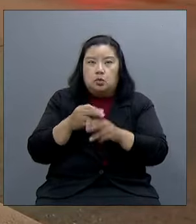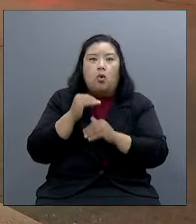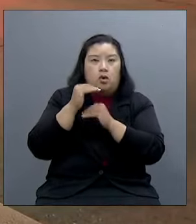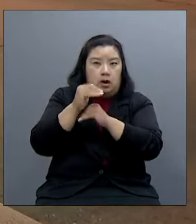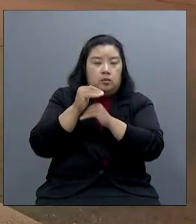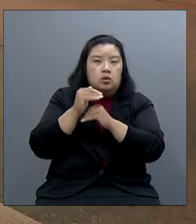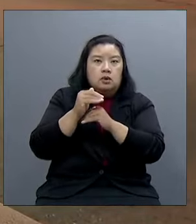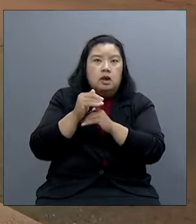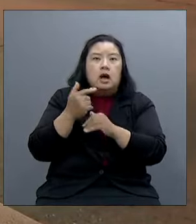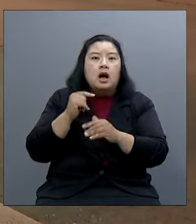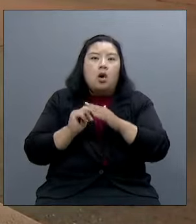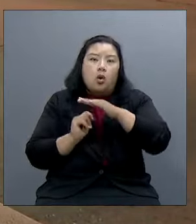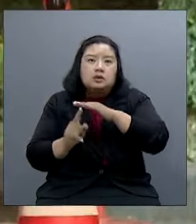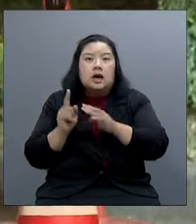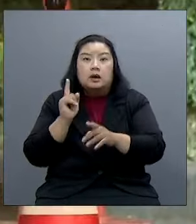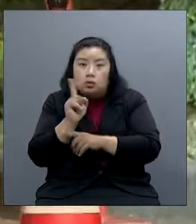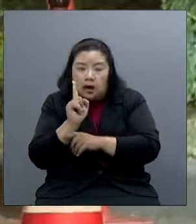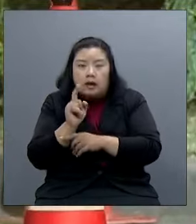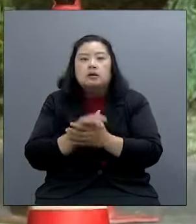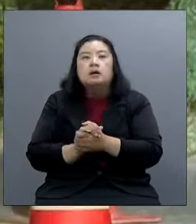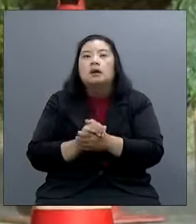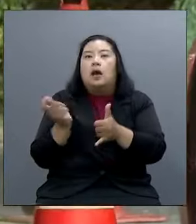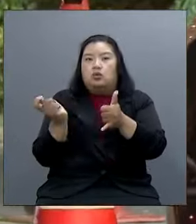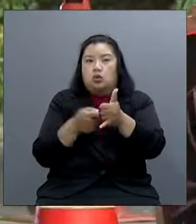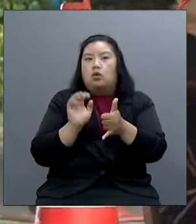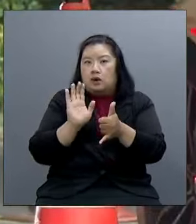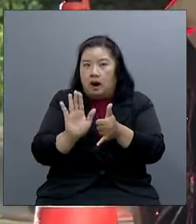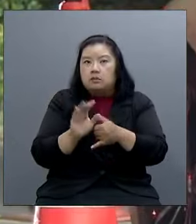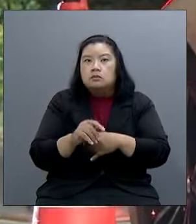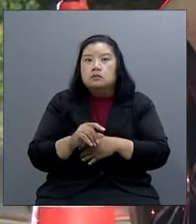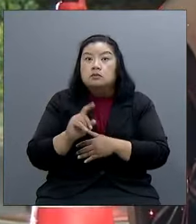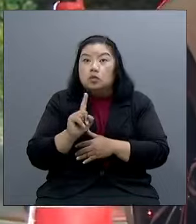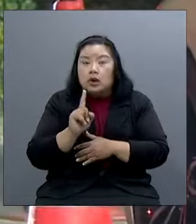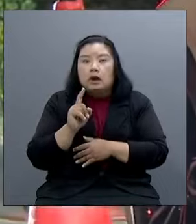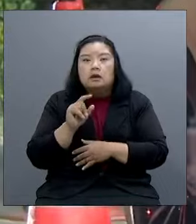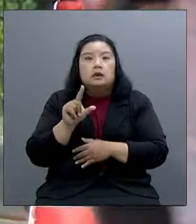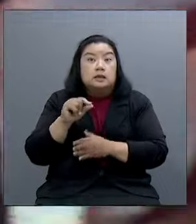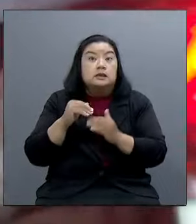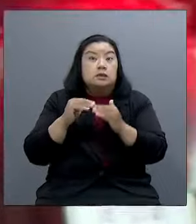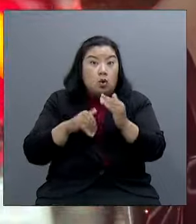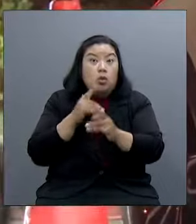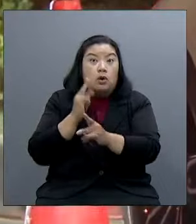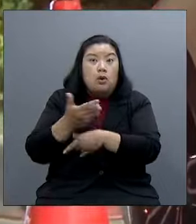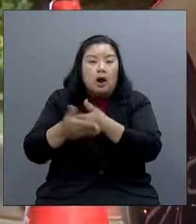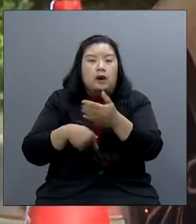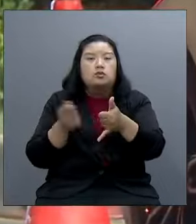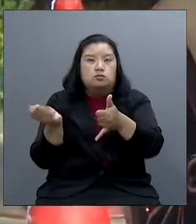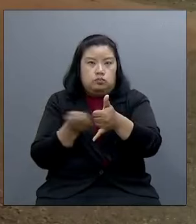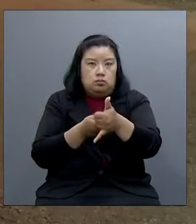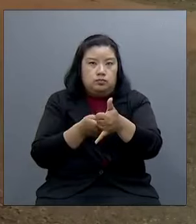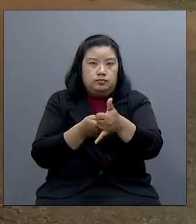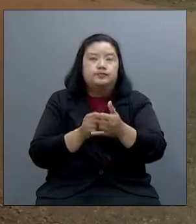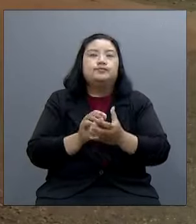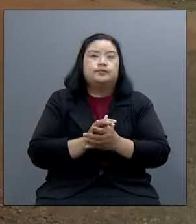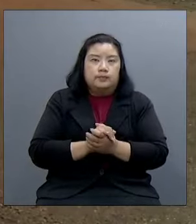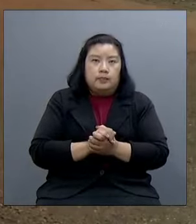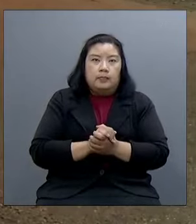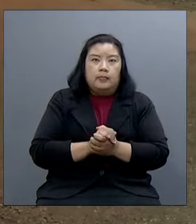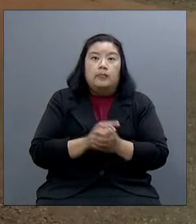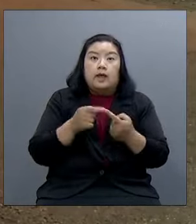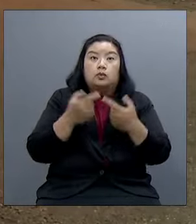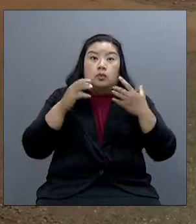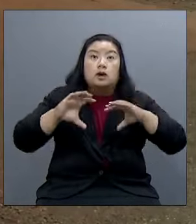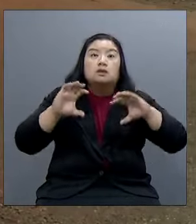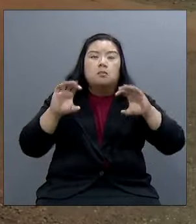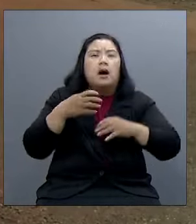แล้วก็มีการเพิ่มบทลงโทษกรณีขายเครื่องดื่มแอลกอฮอล์ให้เด็กอายุต่ำกว่า20ปีค่ะส่วนนโยบายของรัฐบาลนะคะที่ต้อง